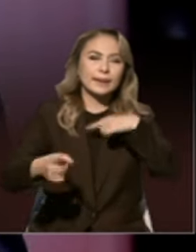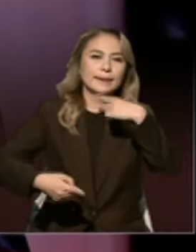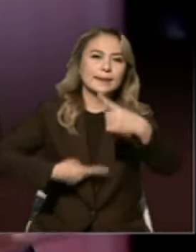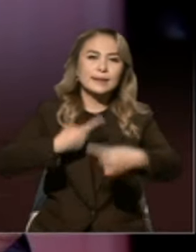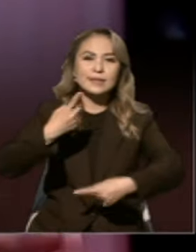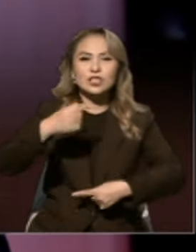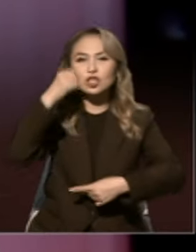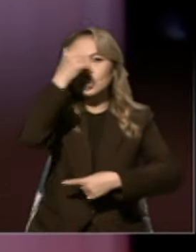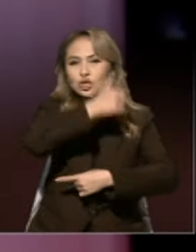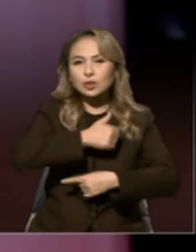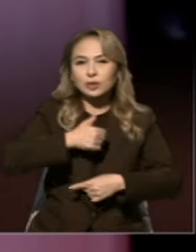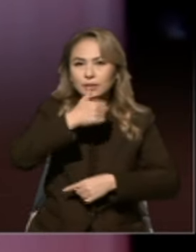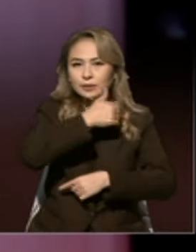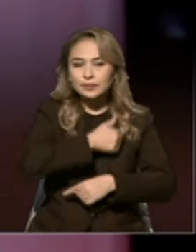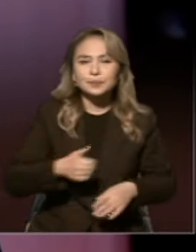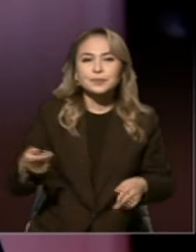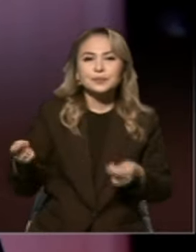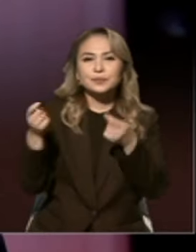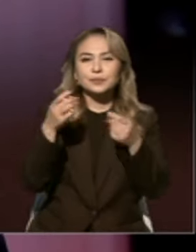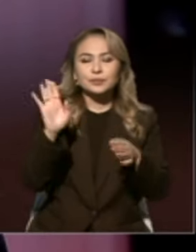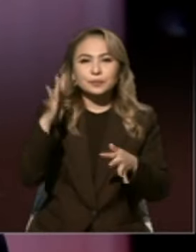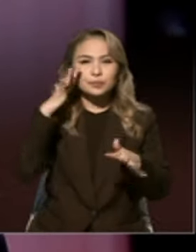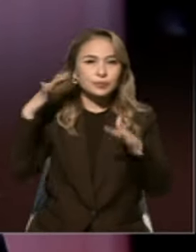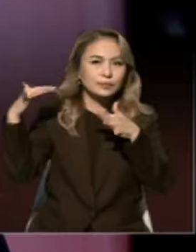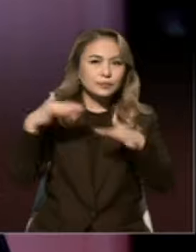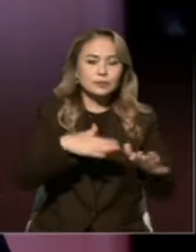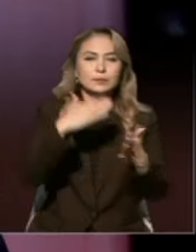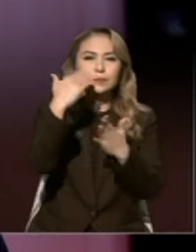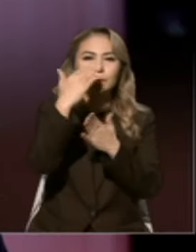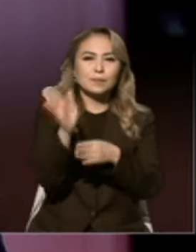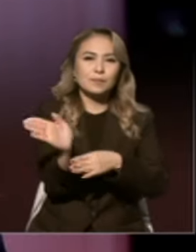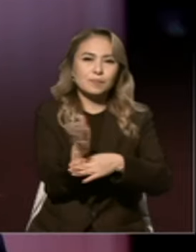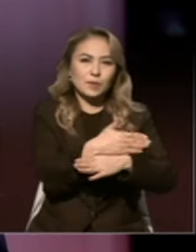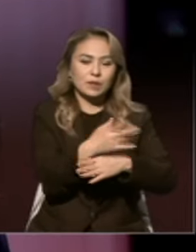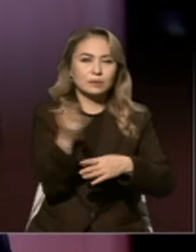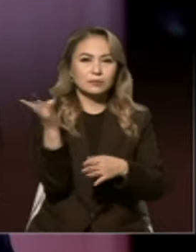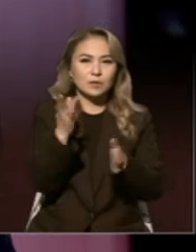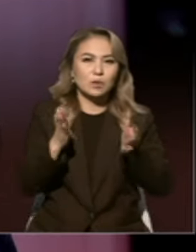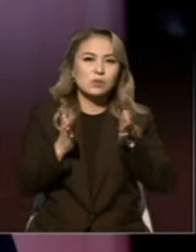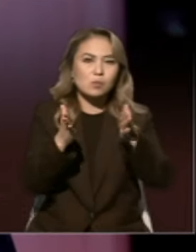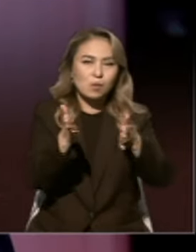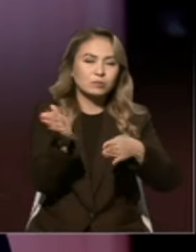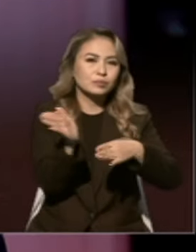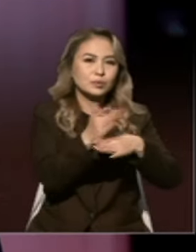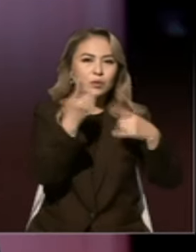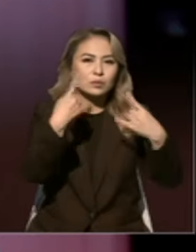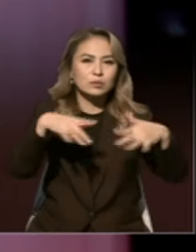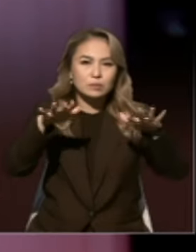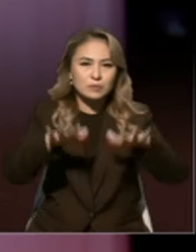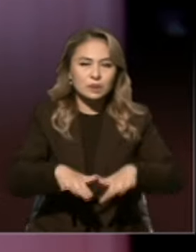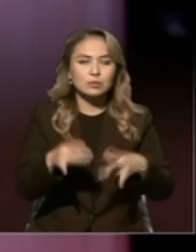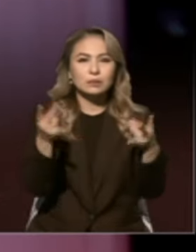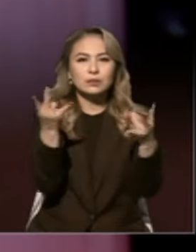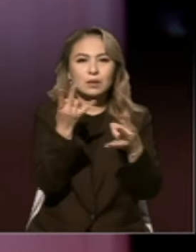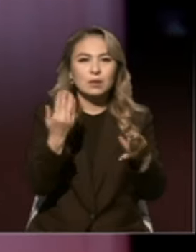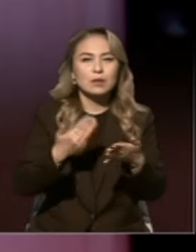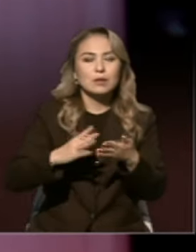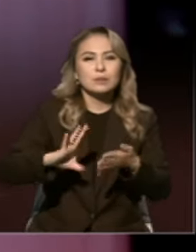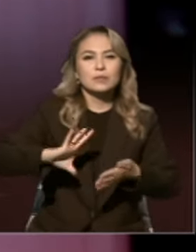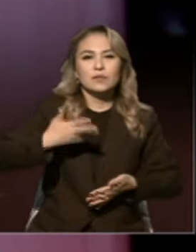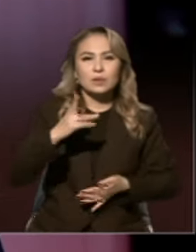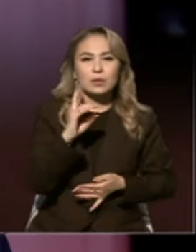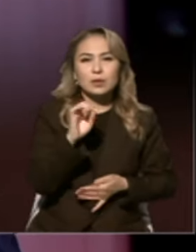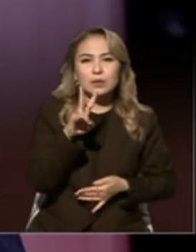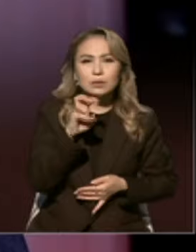жылға жаңағы келетін су бағытын бұру мәселесі. жаңа каналдарды, бұрынғы каналдар бар